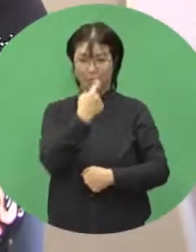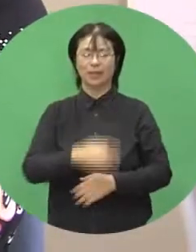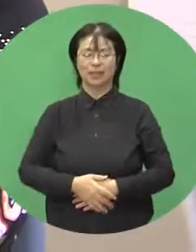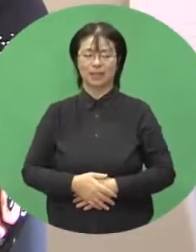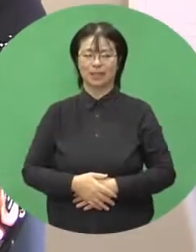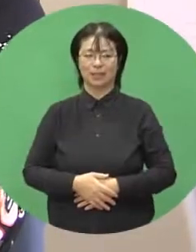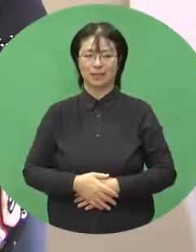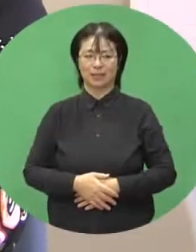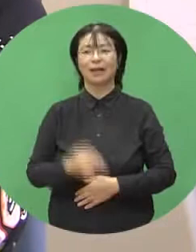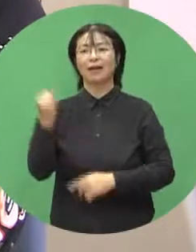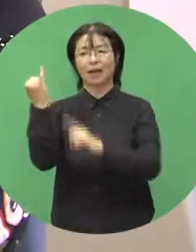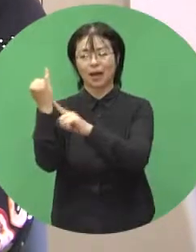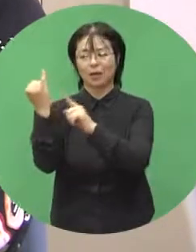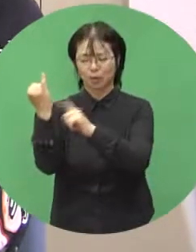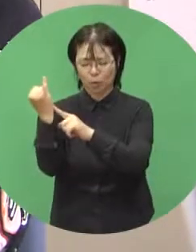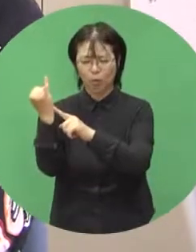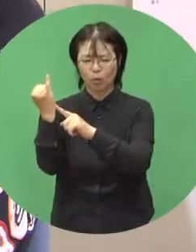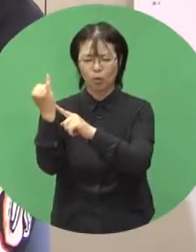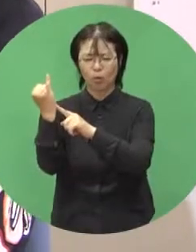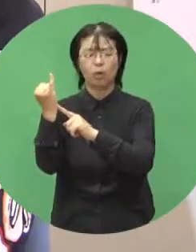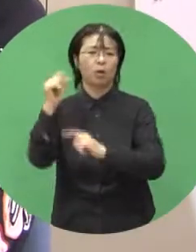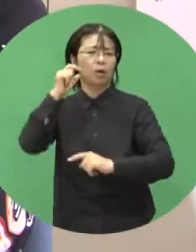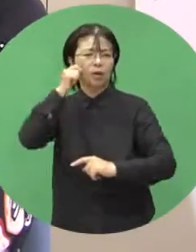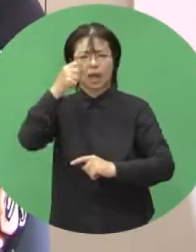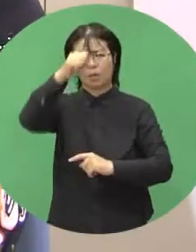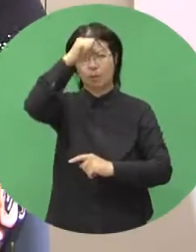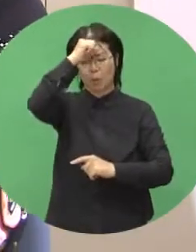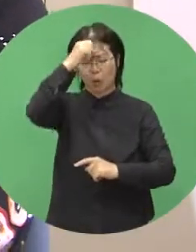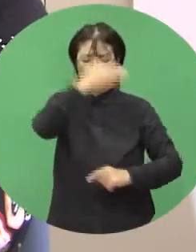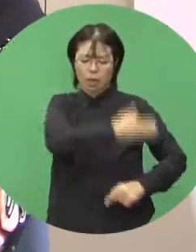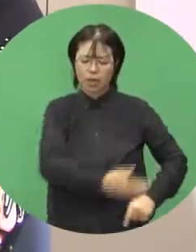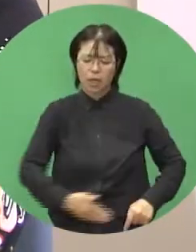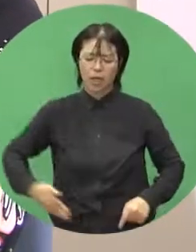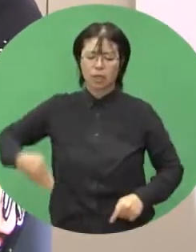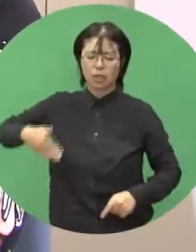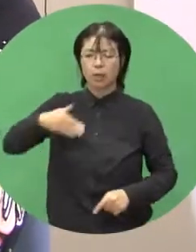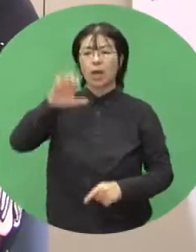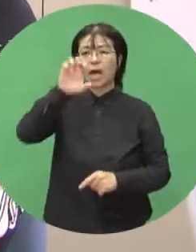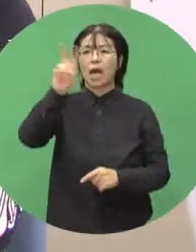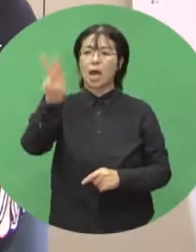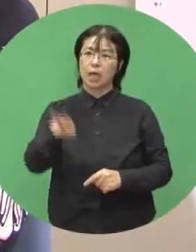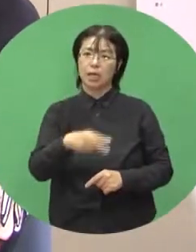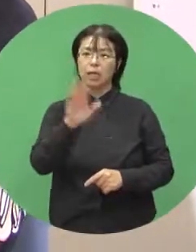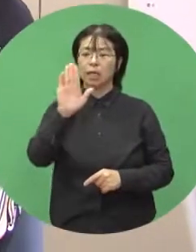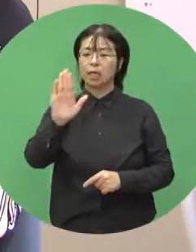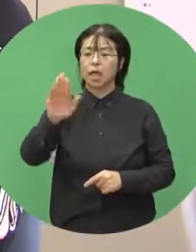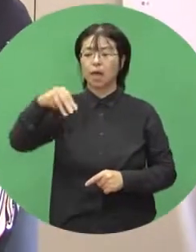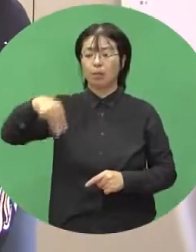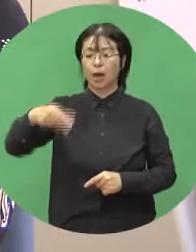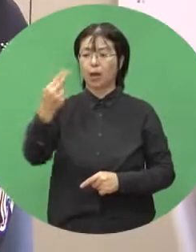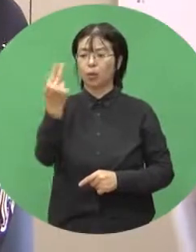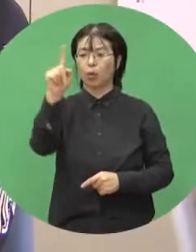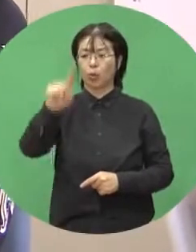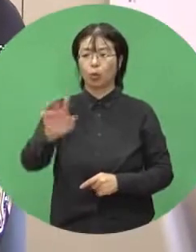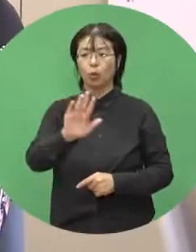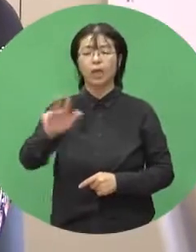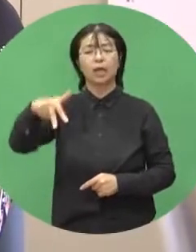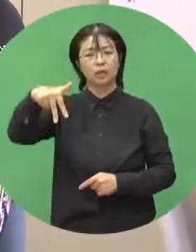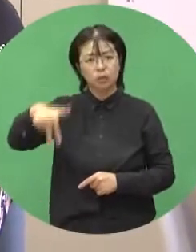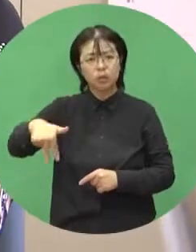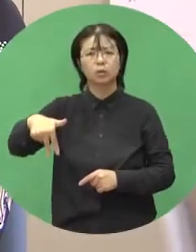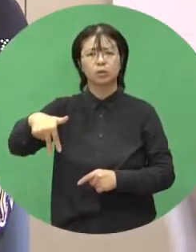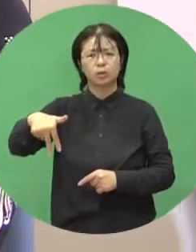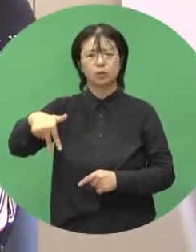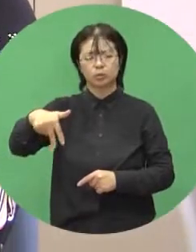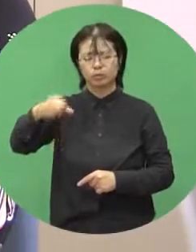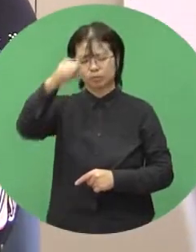イスラムさん自身も難病全身性エリテマトーデスと向き合いながら支援することを心がけています